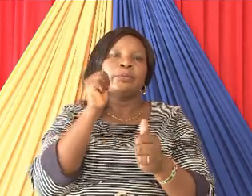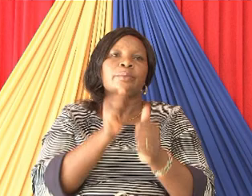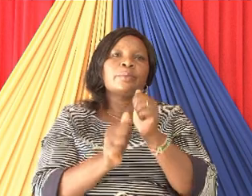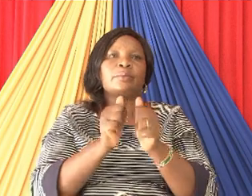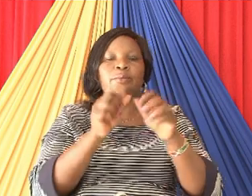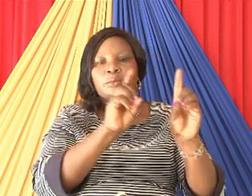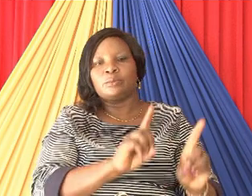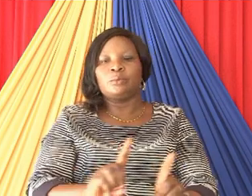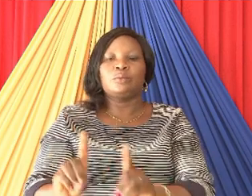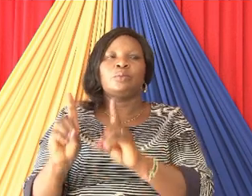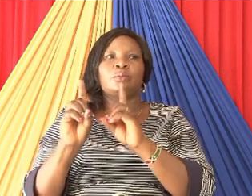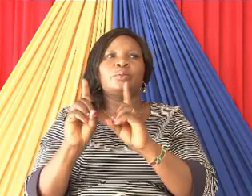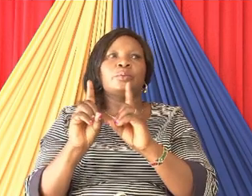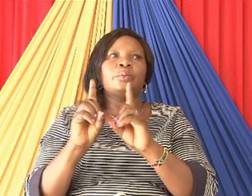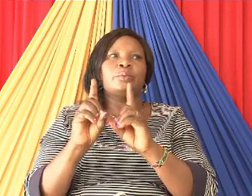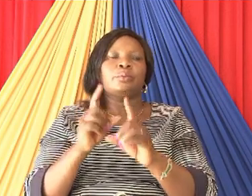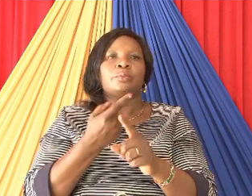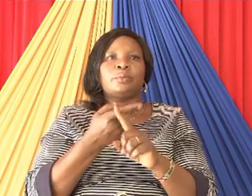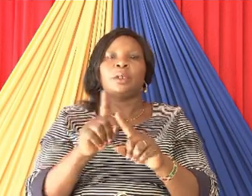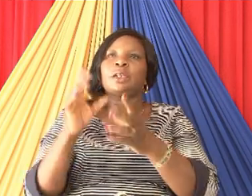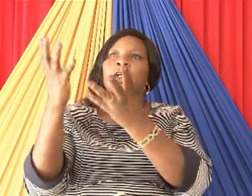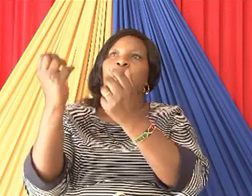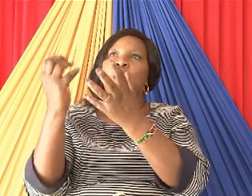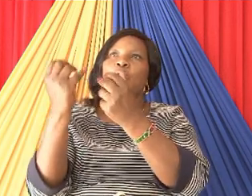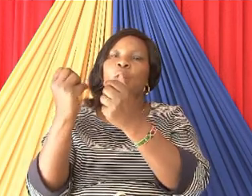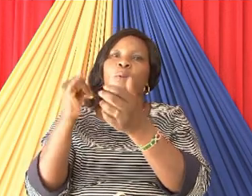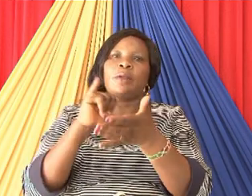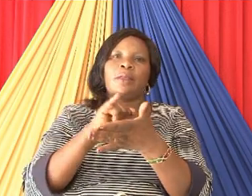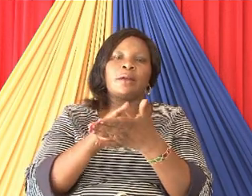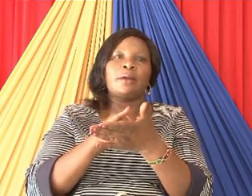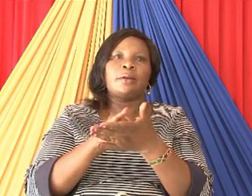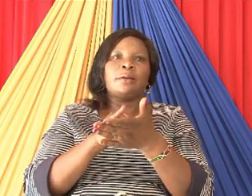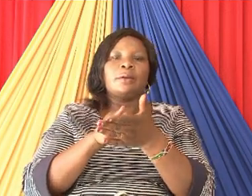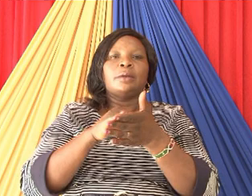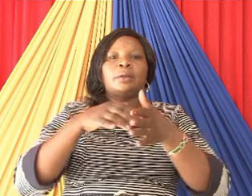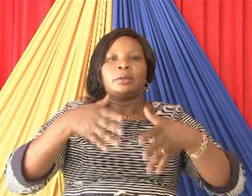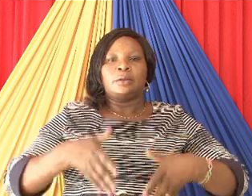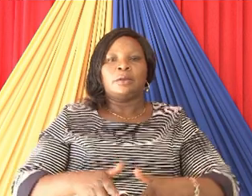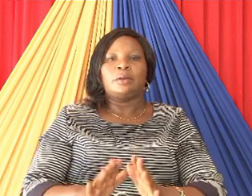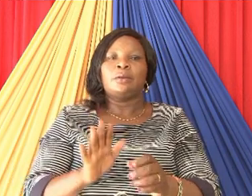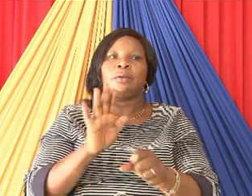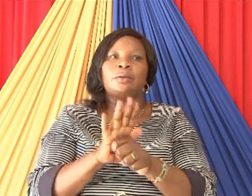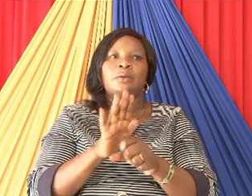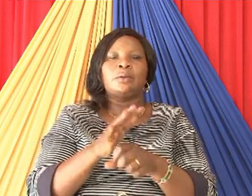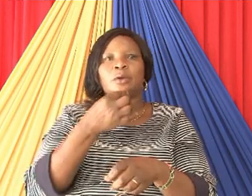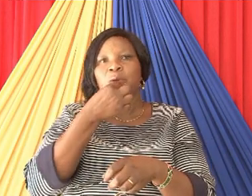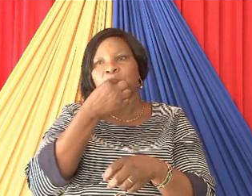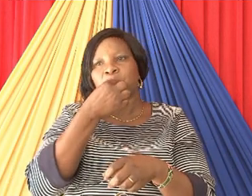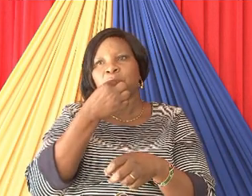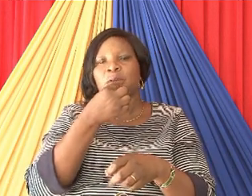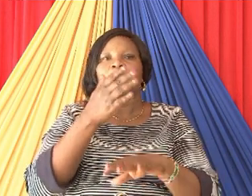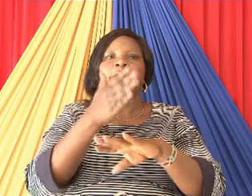nisiyoitenda? Basi ni matumaini ya kuwa itazaa zabibu. Mbona lilizaa zabibu